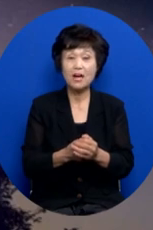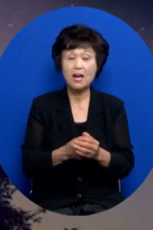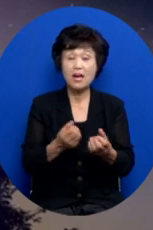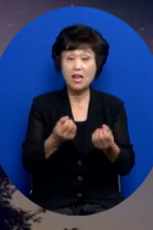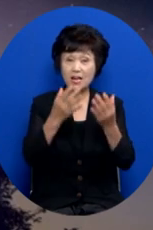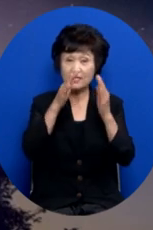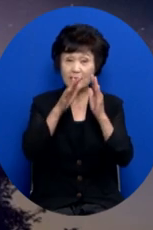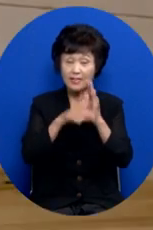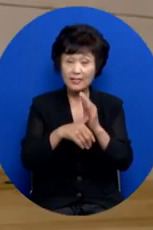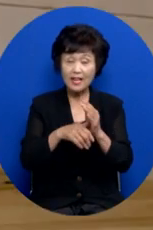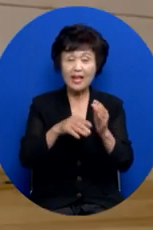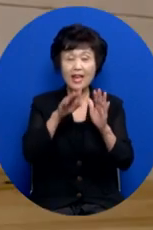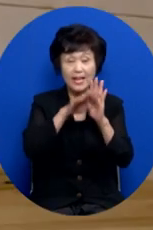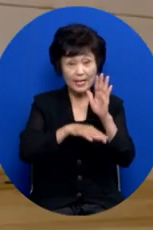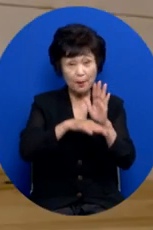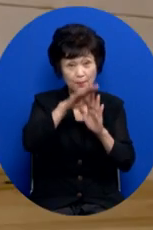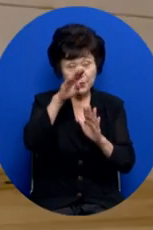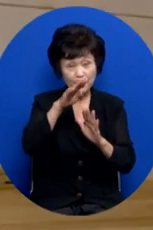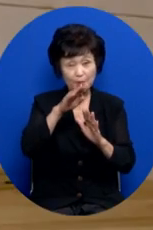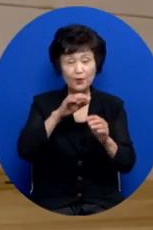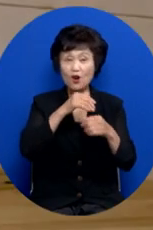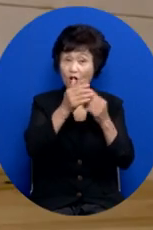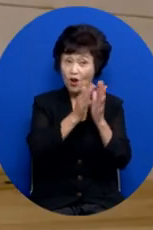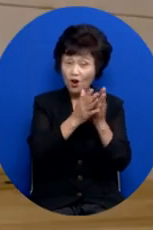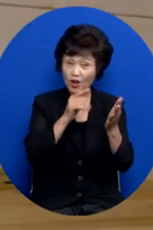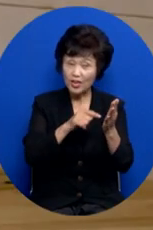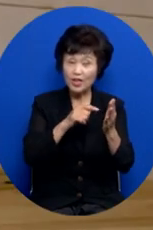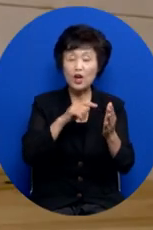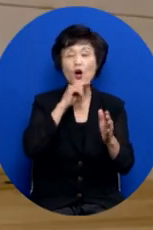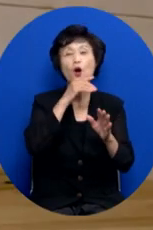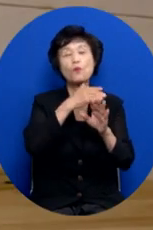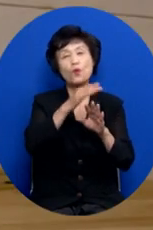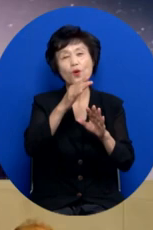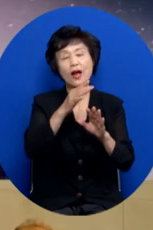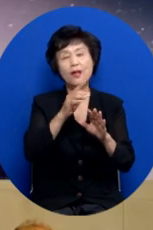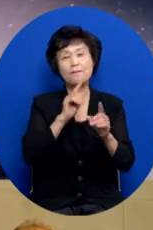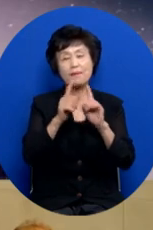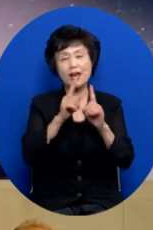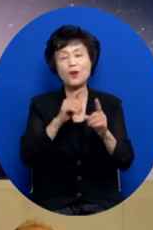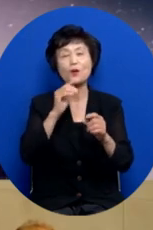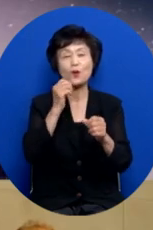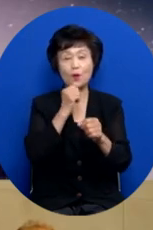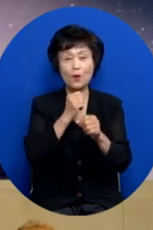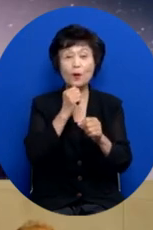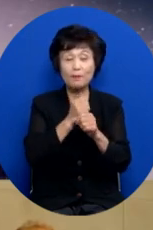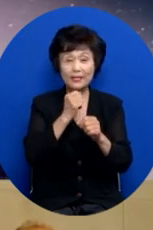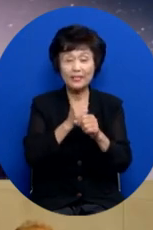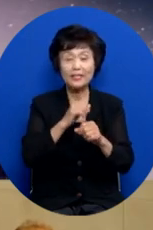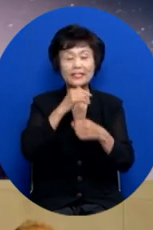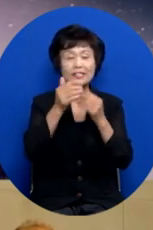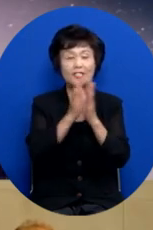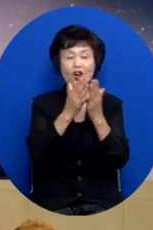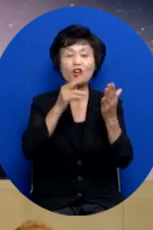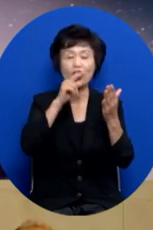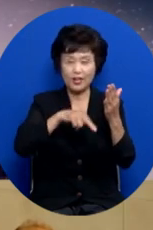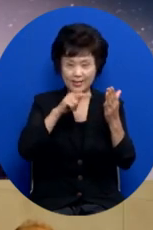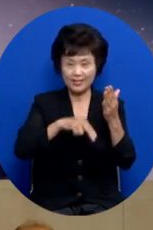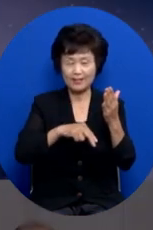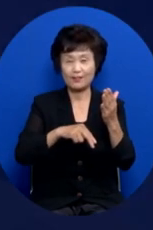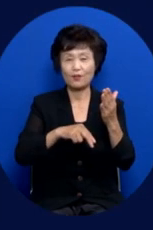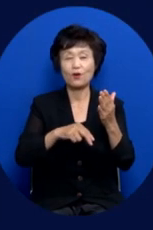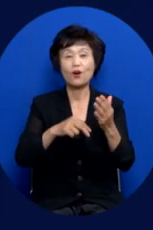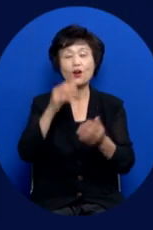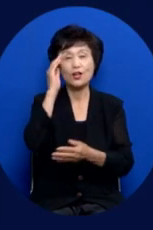행사에서는 남북한 병행성경 북한으로 된 성경 말씀을 읽었으며 모퉁이돌 선교회 이상 목사가 설교했습니다